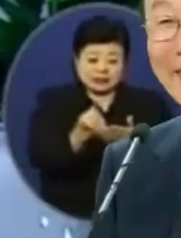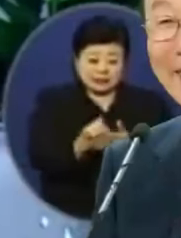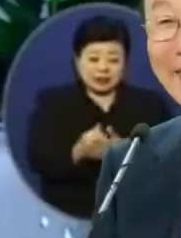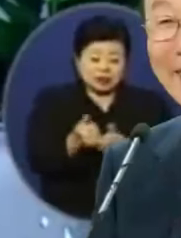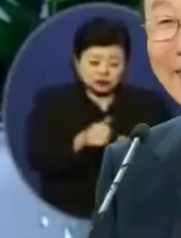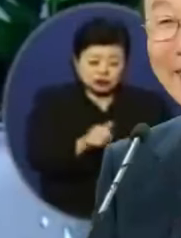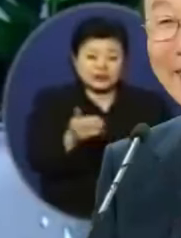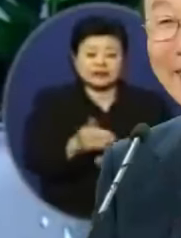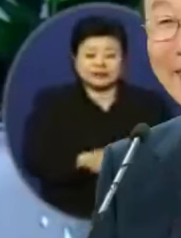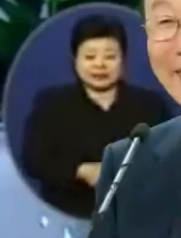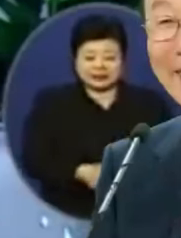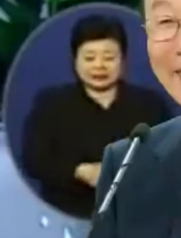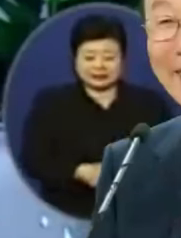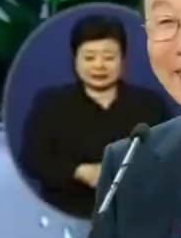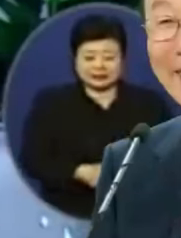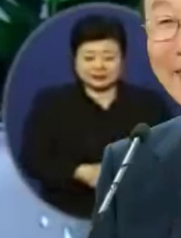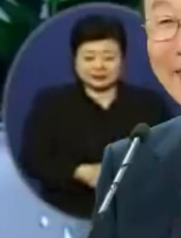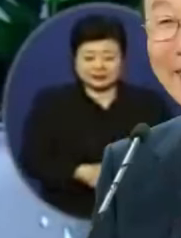죽어야만 되는 것입니다.